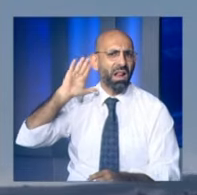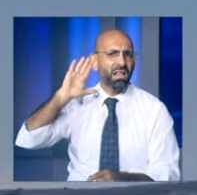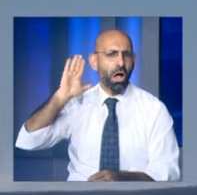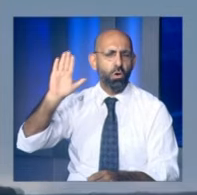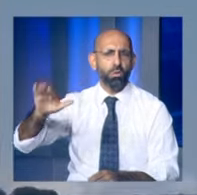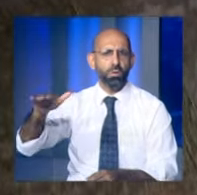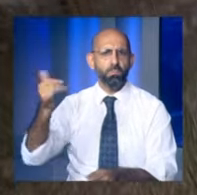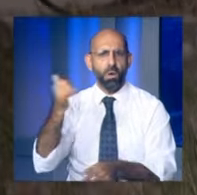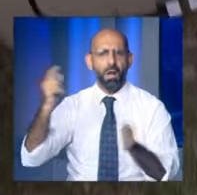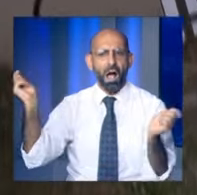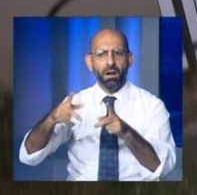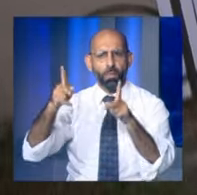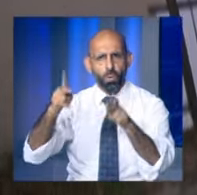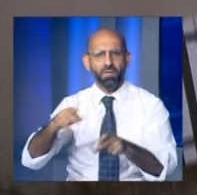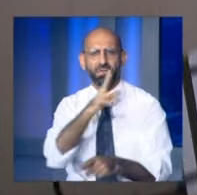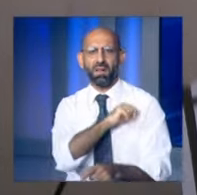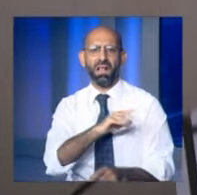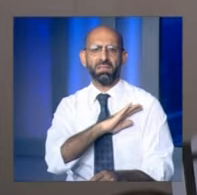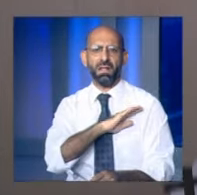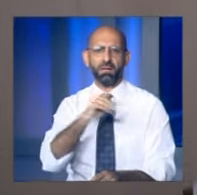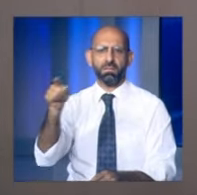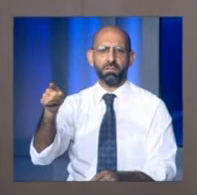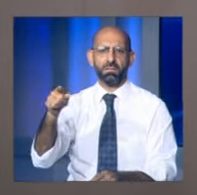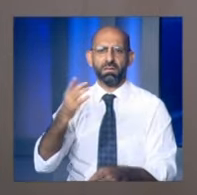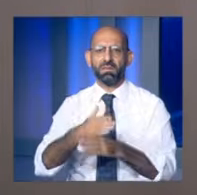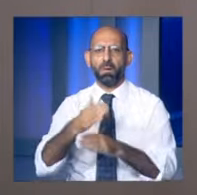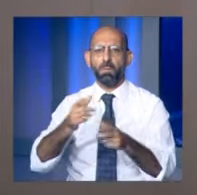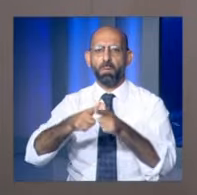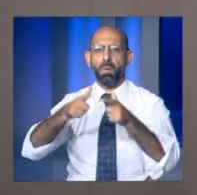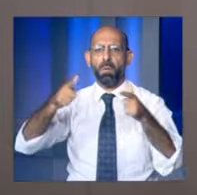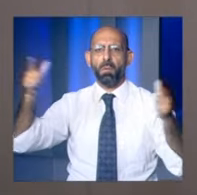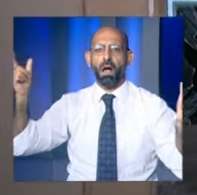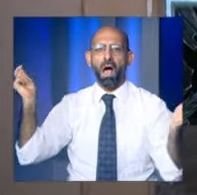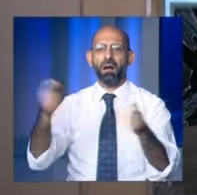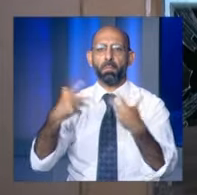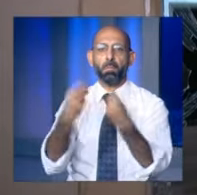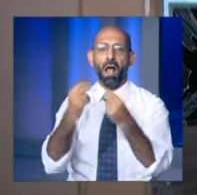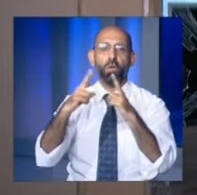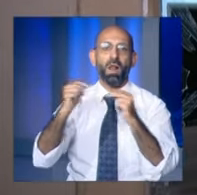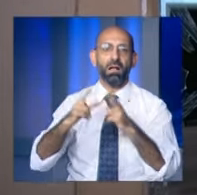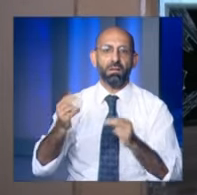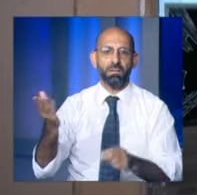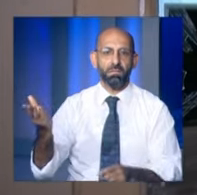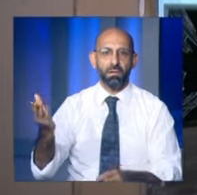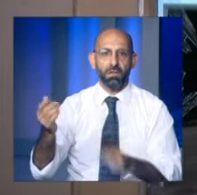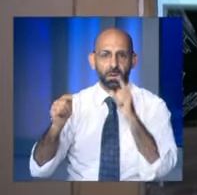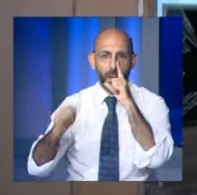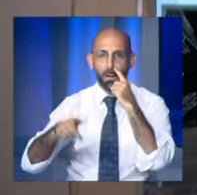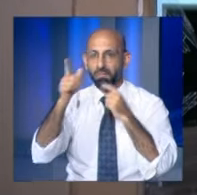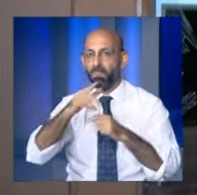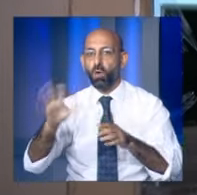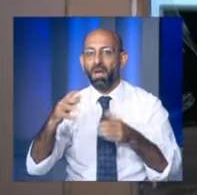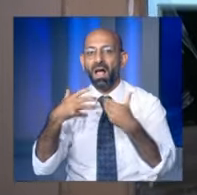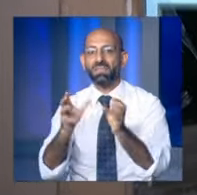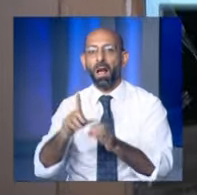المنطقة وأن الإدارة تضغط على نتنياهو للقبول بوقف إطلاق النار في غزة وعدم توسيع الحرب إلى لبنان، لكن